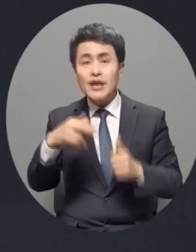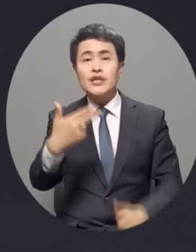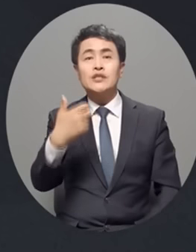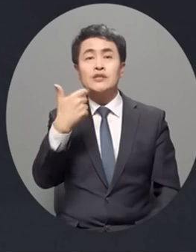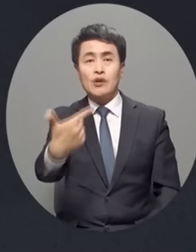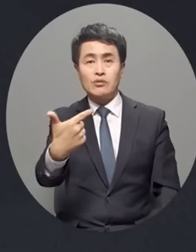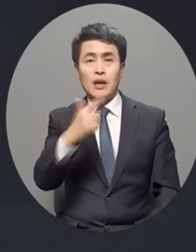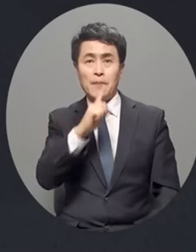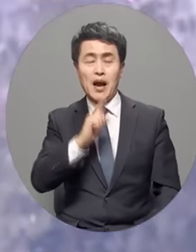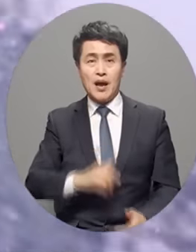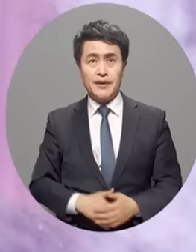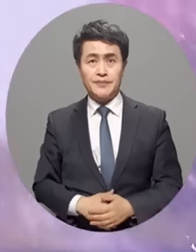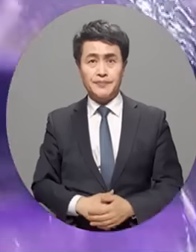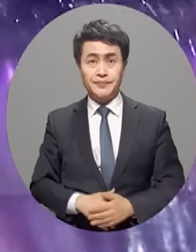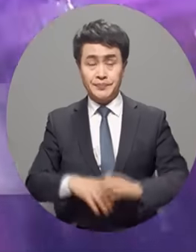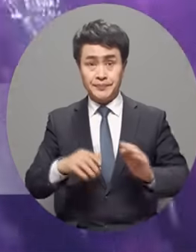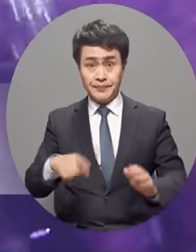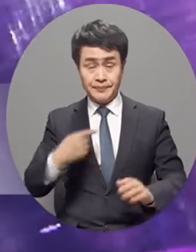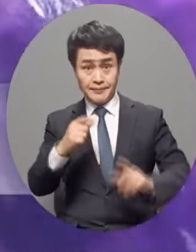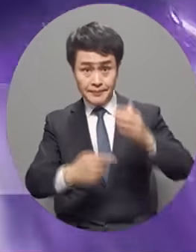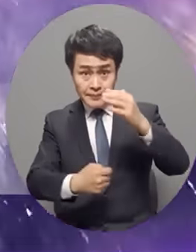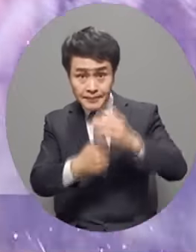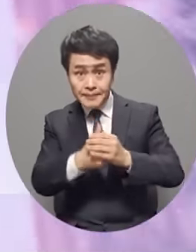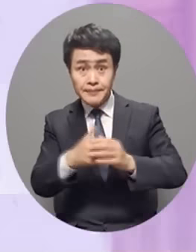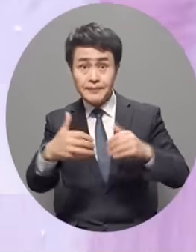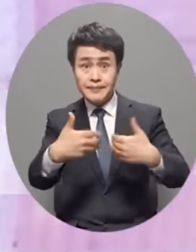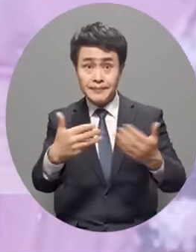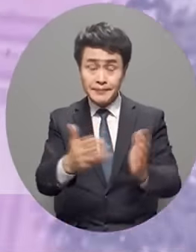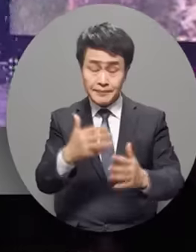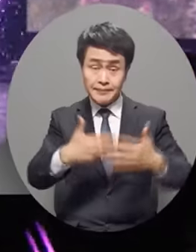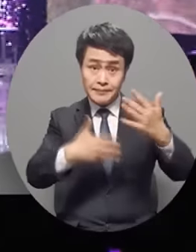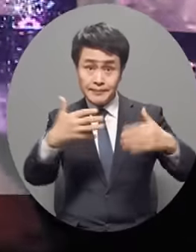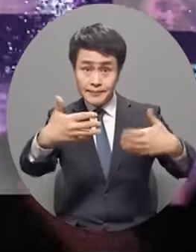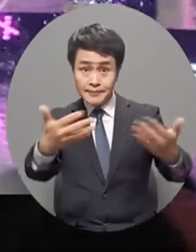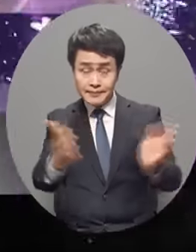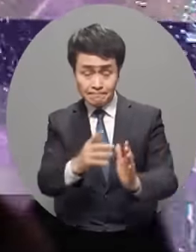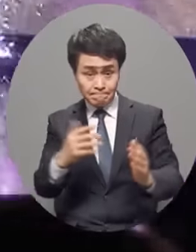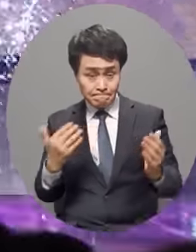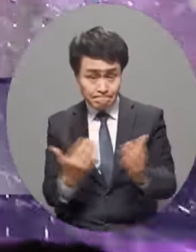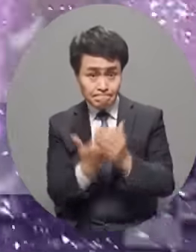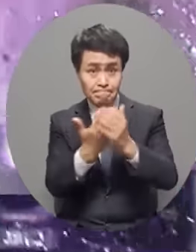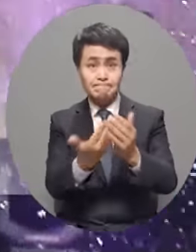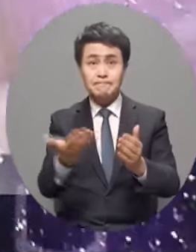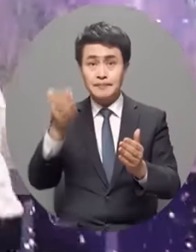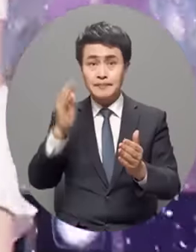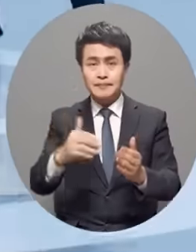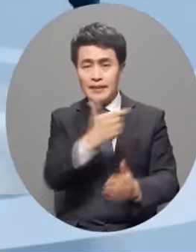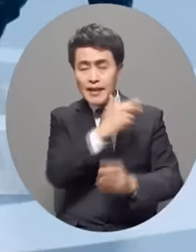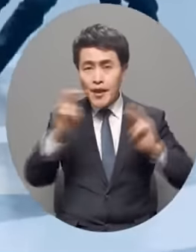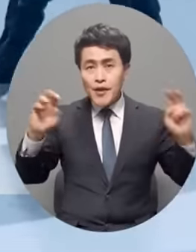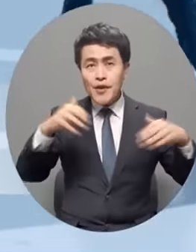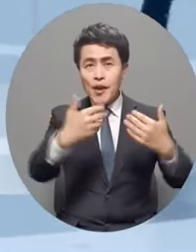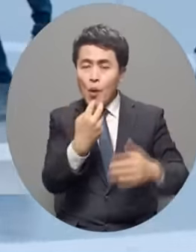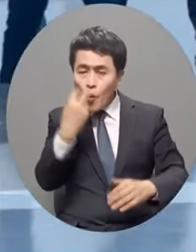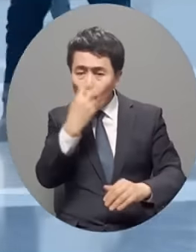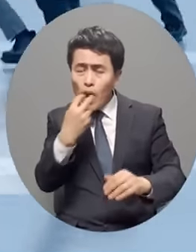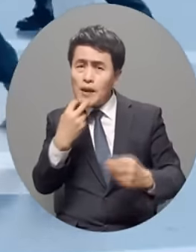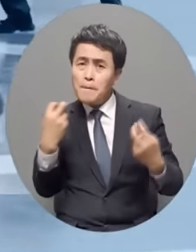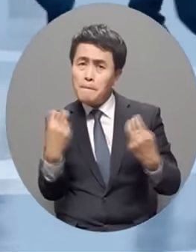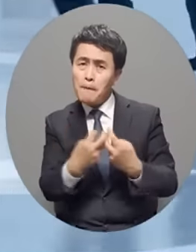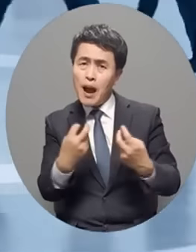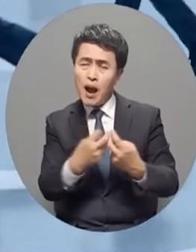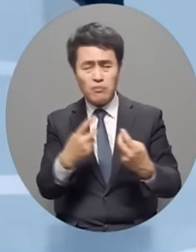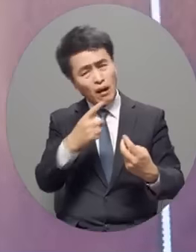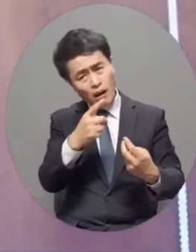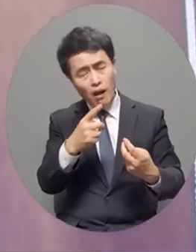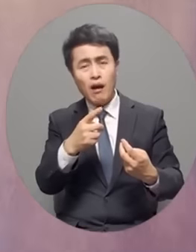76개에 달합니다. 독창성을 보장하는 이른바 멀티레이블 체제로 급성장했지만 대기업다운 관리 방식 도입에는